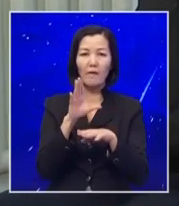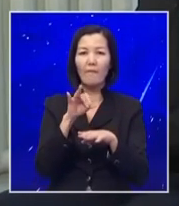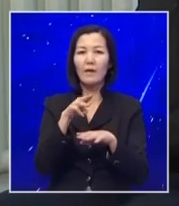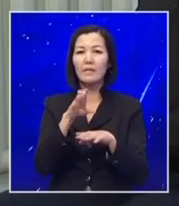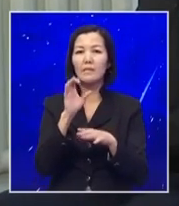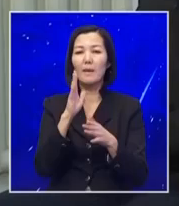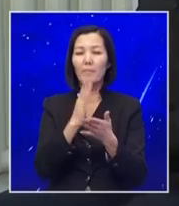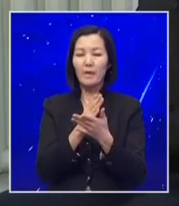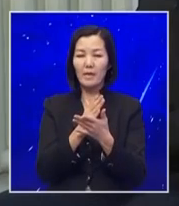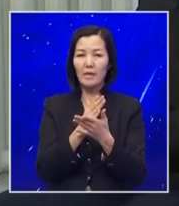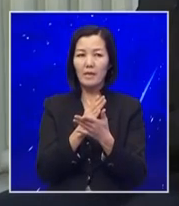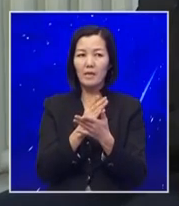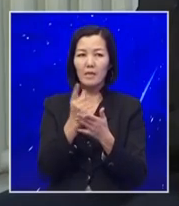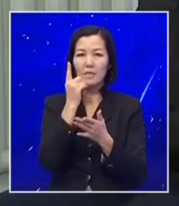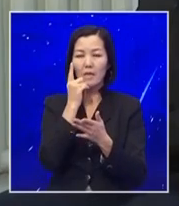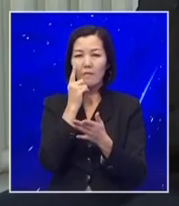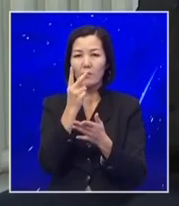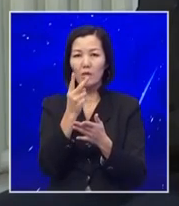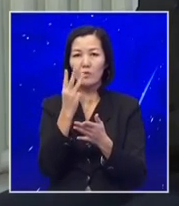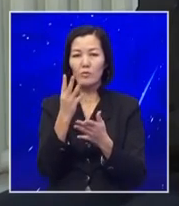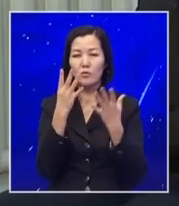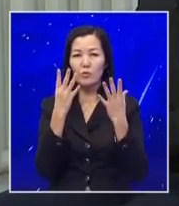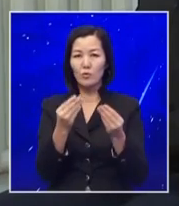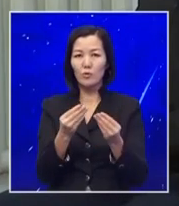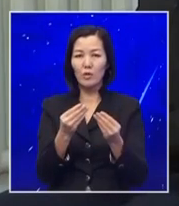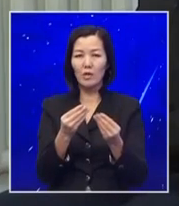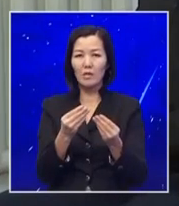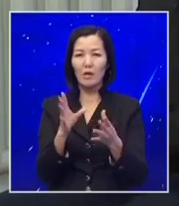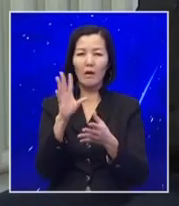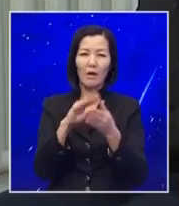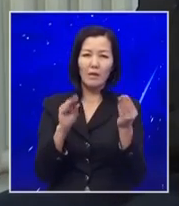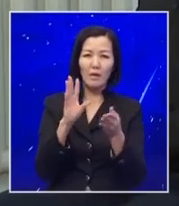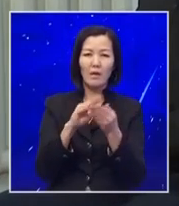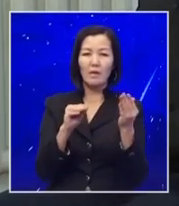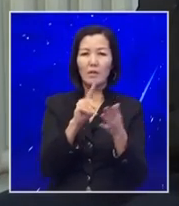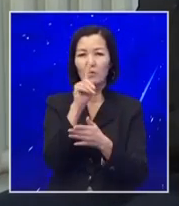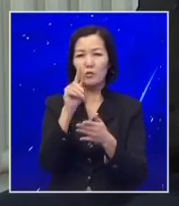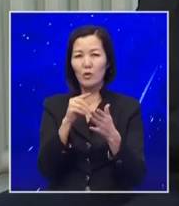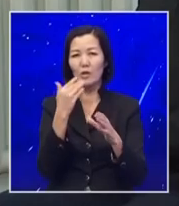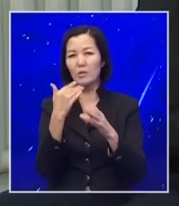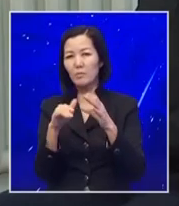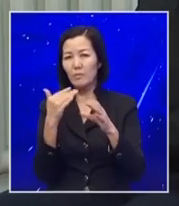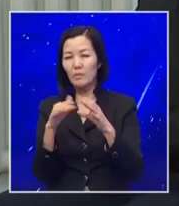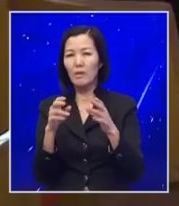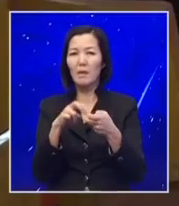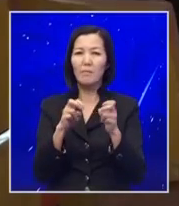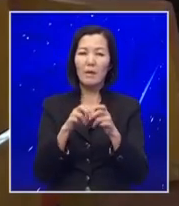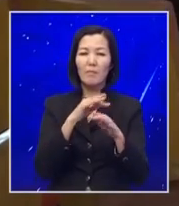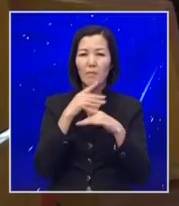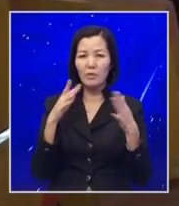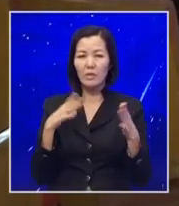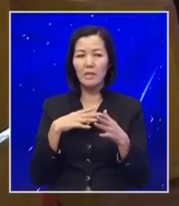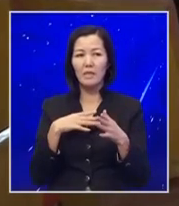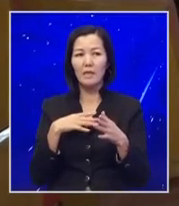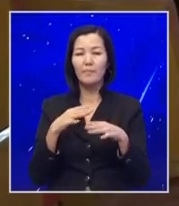осымыз телефонымыз осы 2-3 күннің ішінде өртеніп кетеді деді ғой. Сондықтан осындай сұрақтар келіп, проблема деген жетеді.